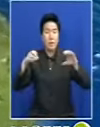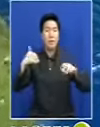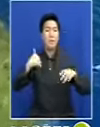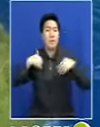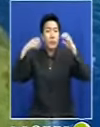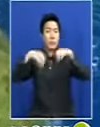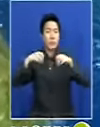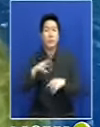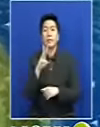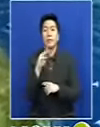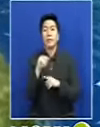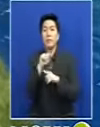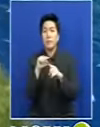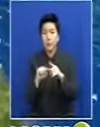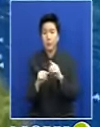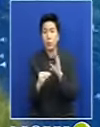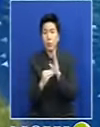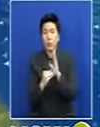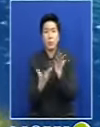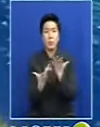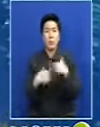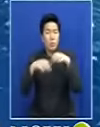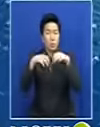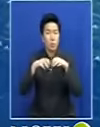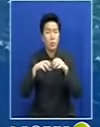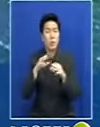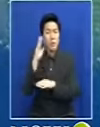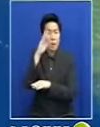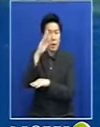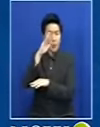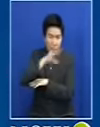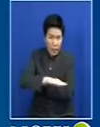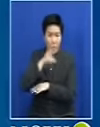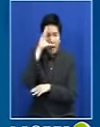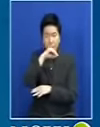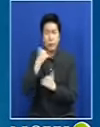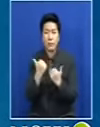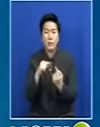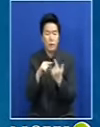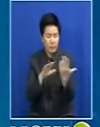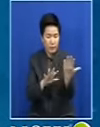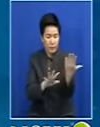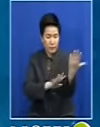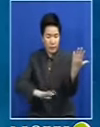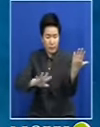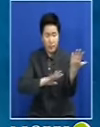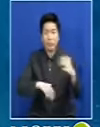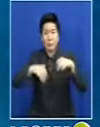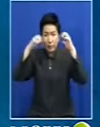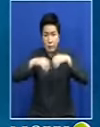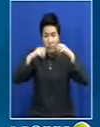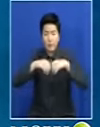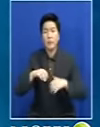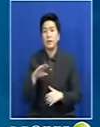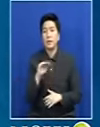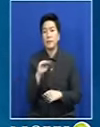องร้อยละ60ของพื้นที่กรุงเทพมหานครฝนบ่ายค่ำของวันนี้นะครับ ภาคใต้ฝั่งตะวันออกมีเมฆเป็นส่วนมากกับฝนฟ้าคะนอง